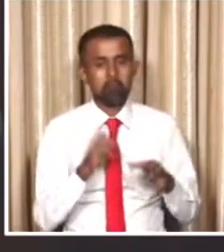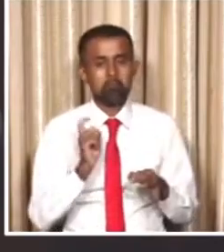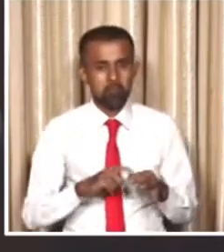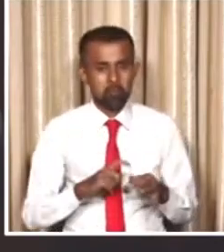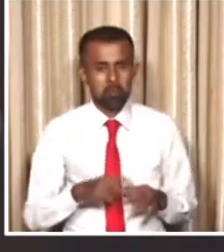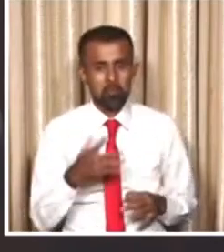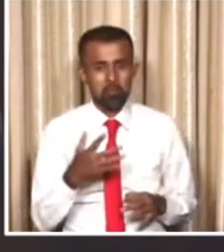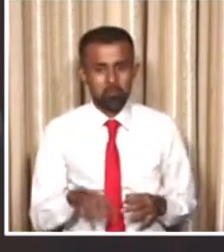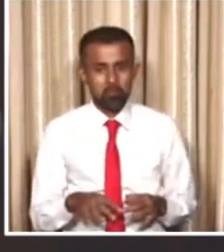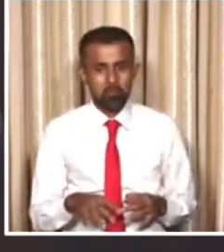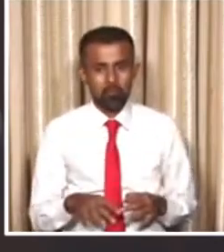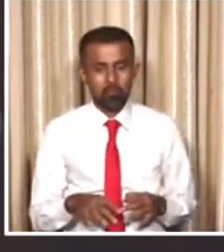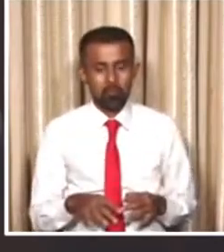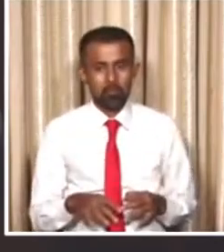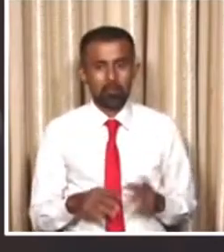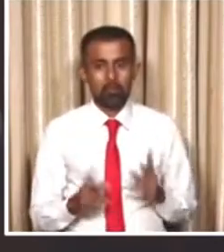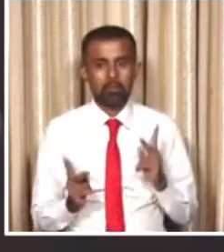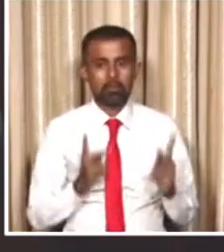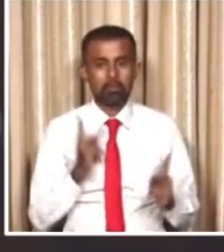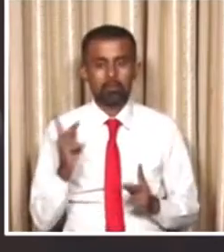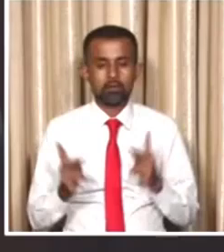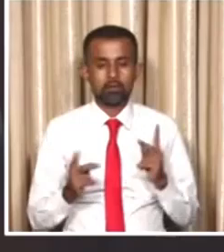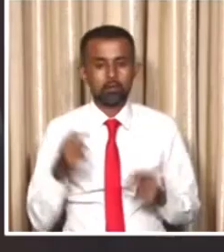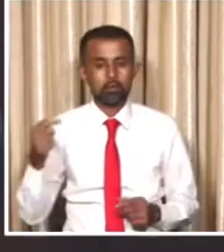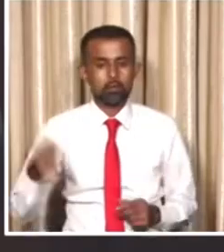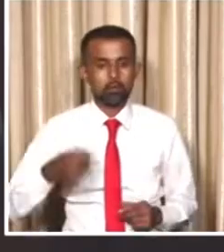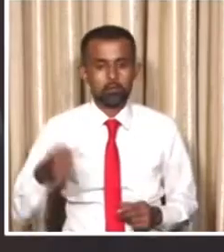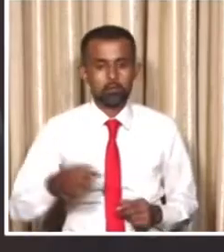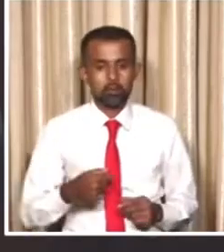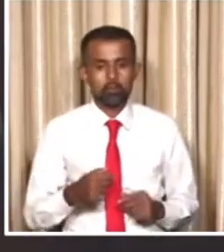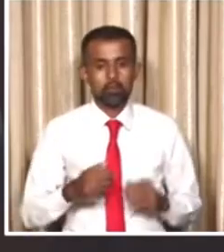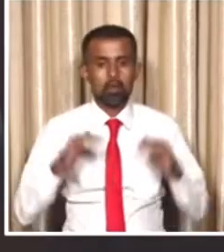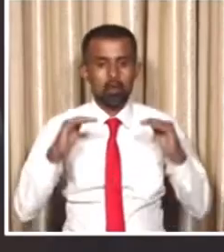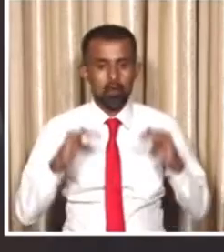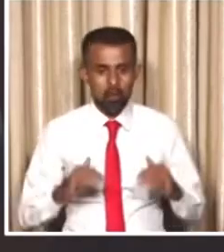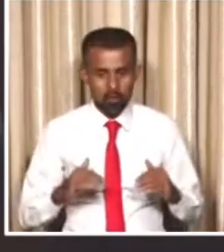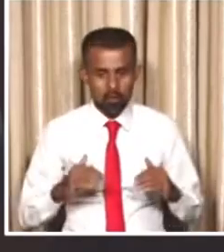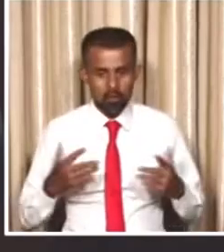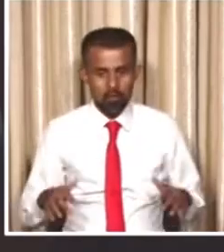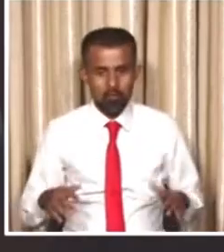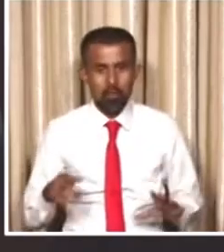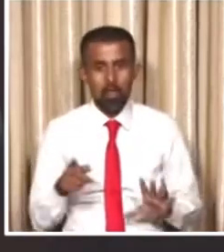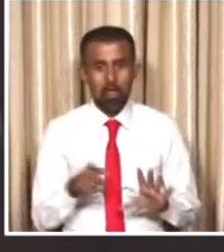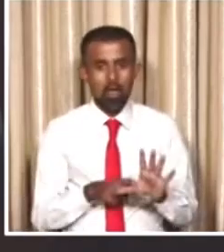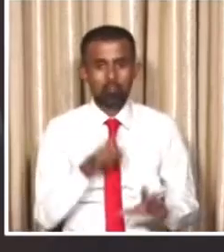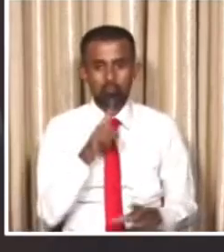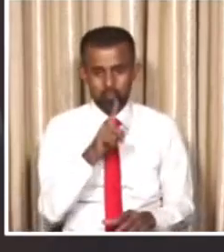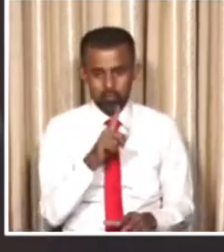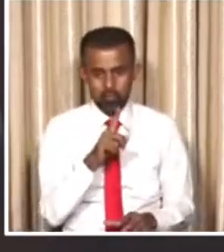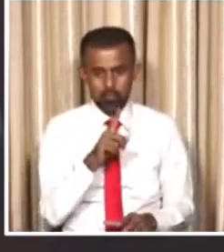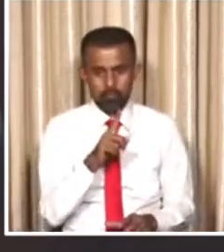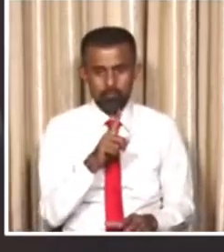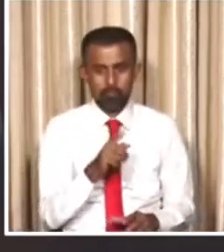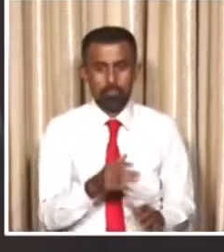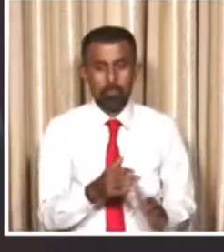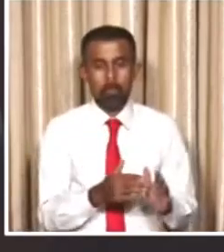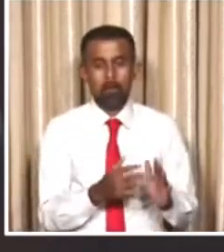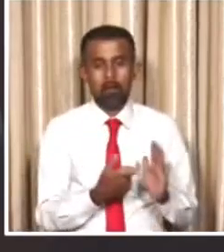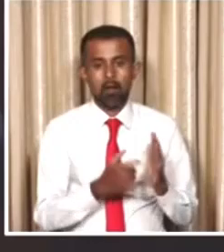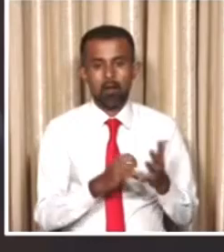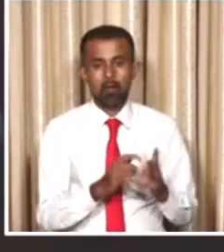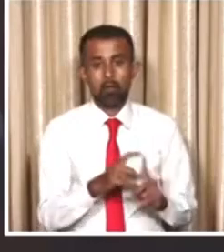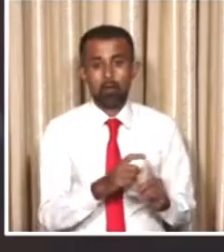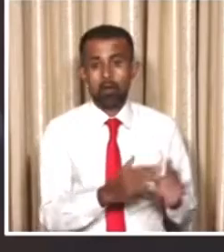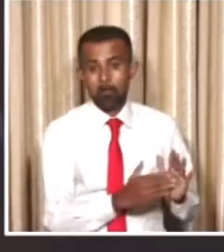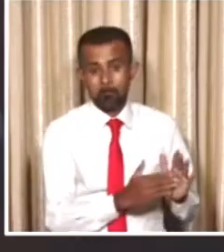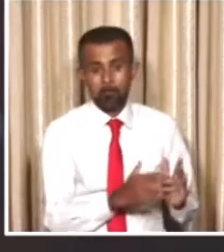වුණා. ඒ හරහා සංචාරකයන්ගේ පැමිණීම ආධාරමත් වුණා. වසරකට රුපියල් ඩොලර්